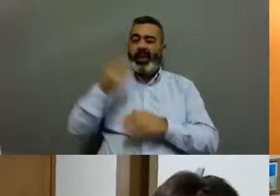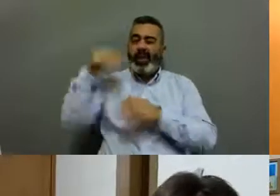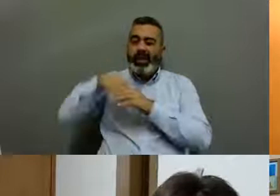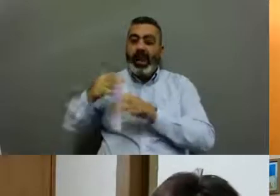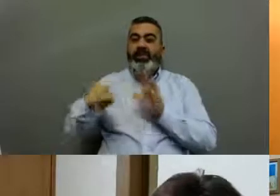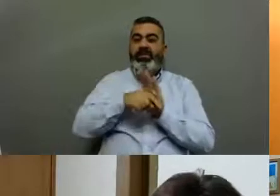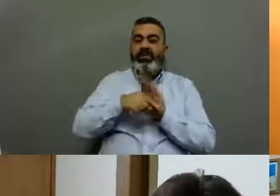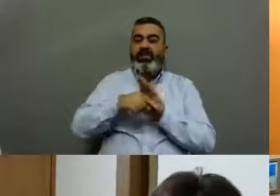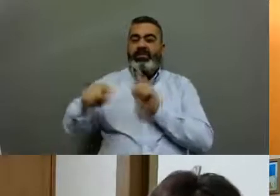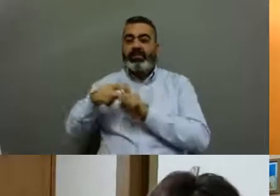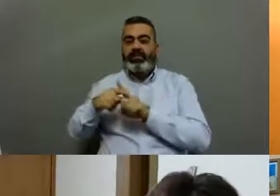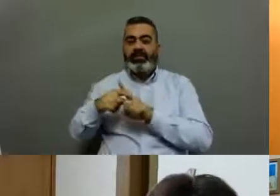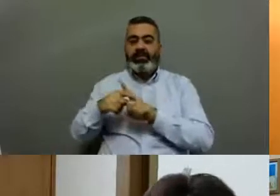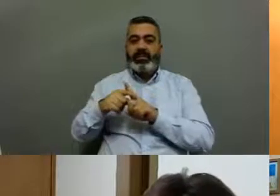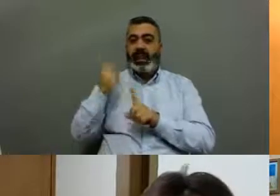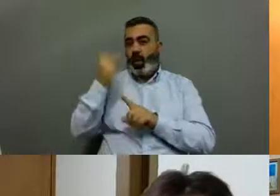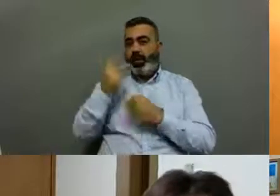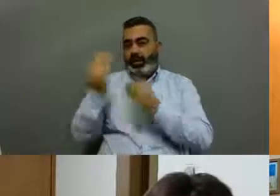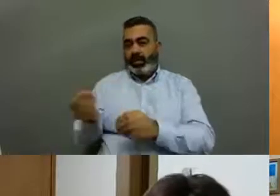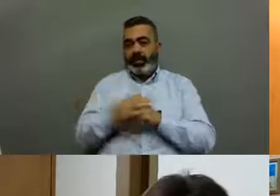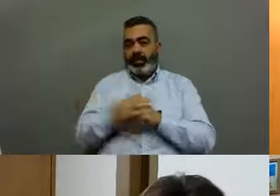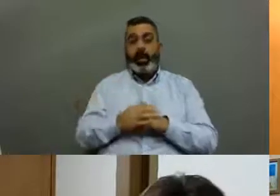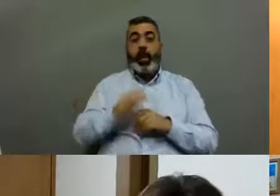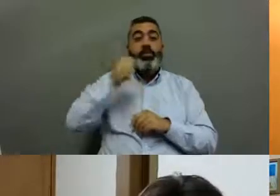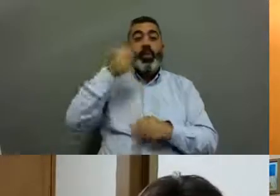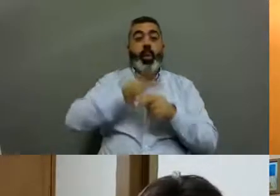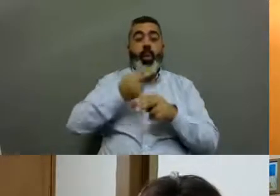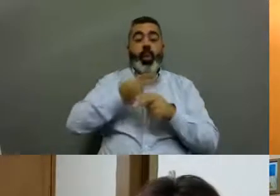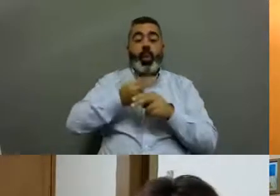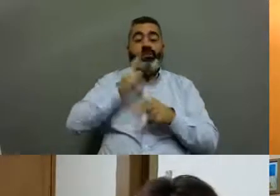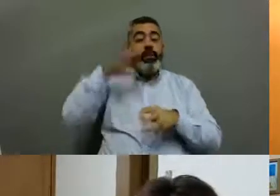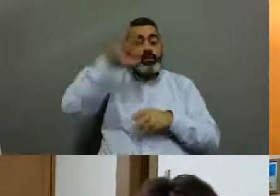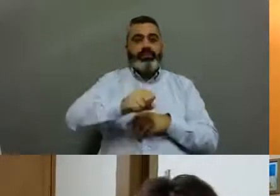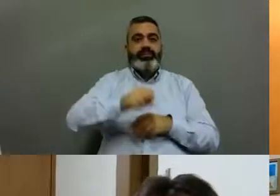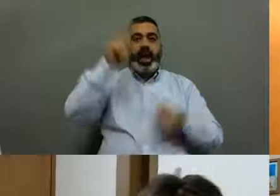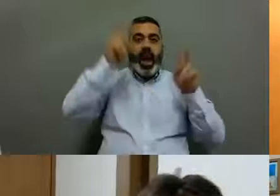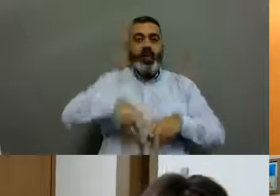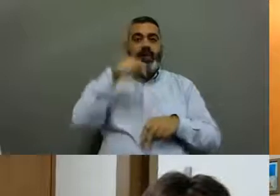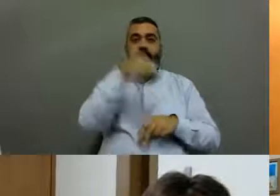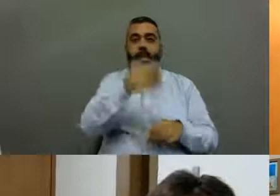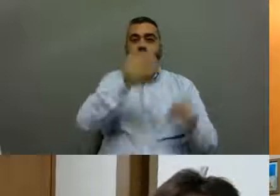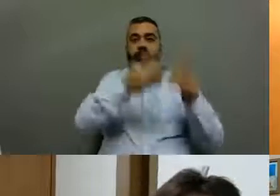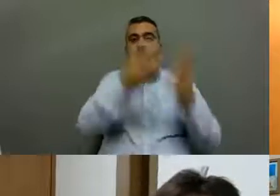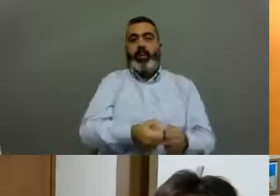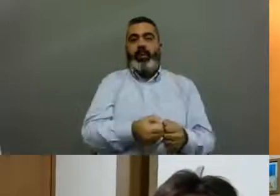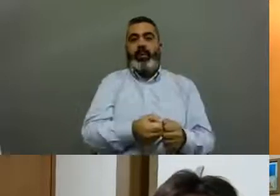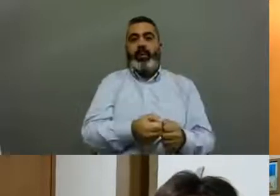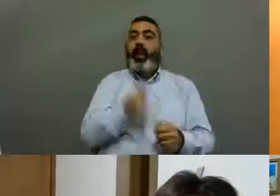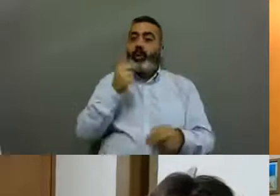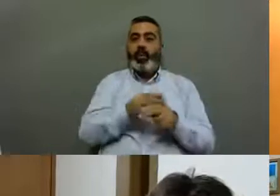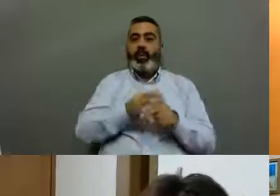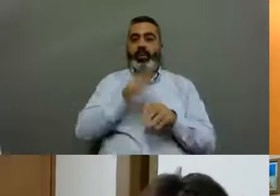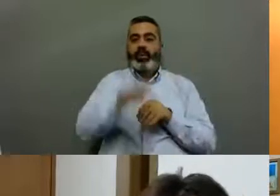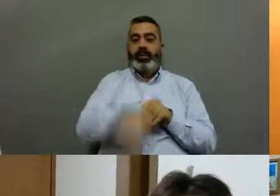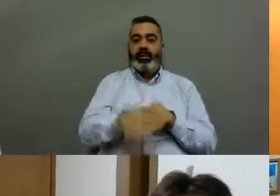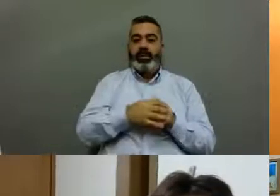πολύ βασικό πρώτο βήμα είναι έστω η αναγνώριση του προβλήματος. Και βλέπω ότι και τουλάχιστον με τους